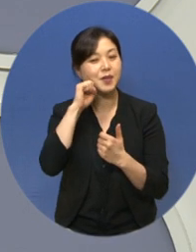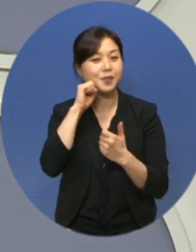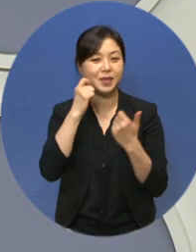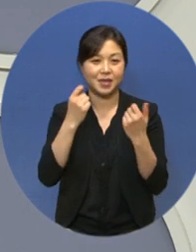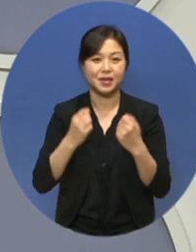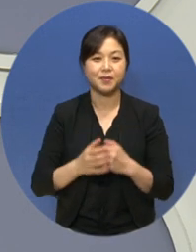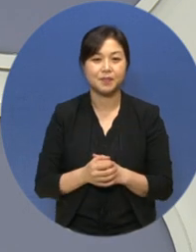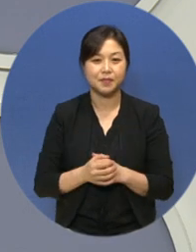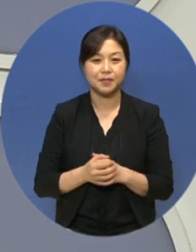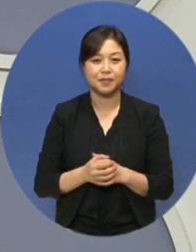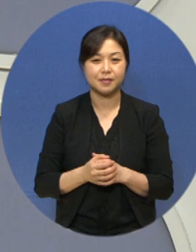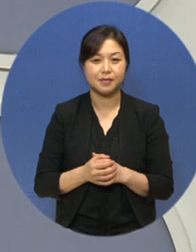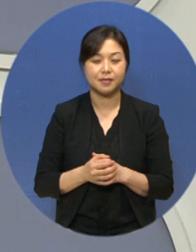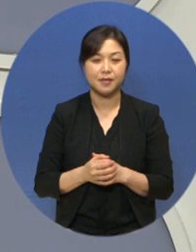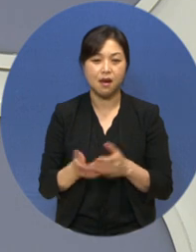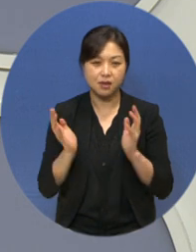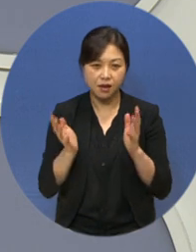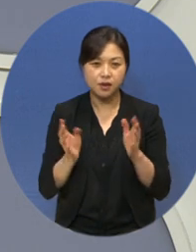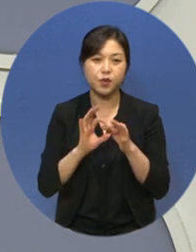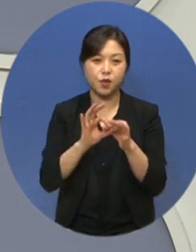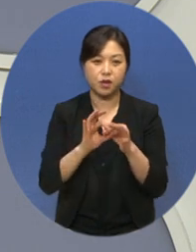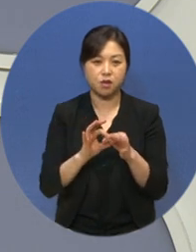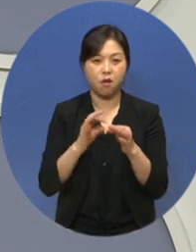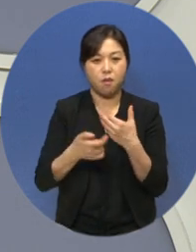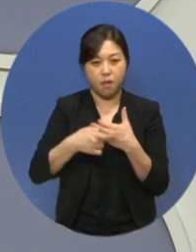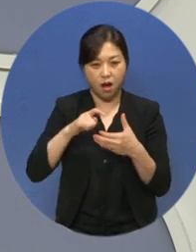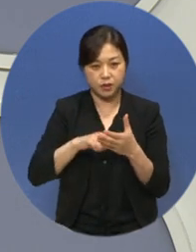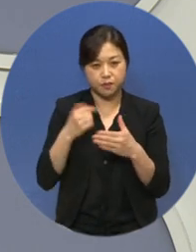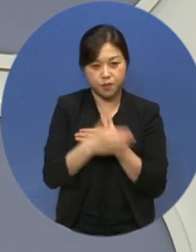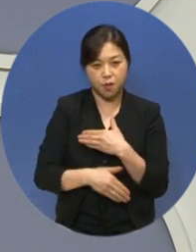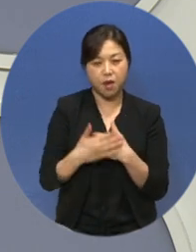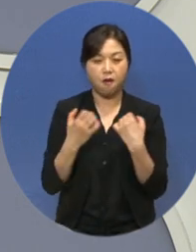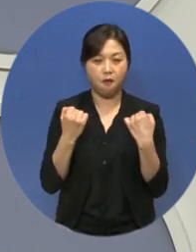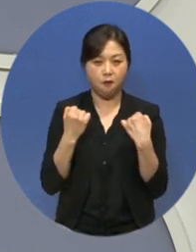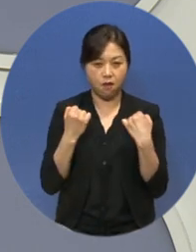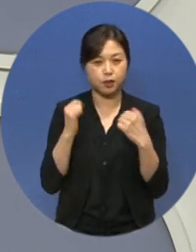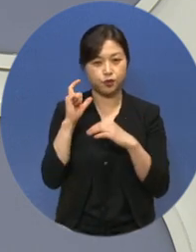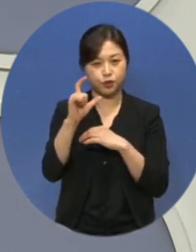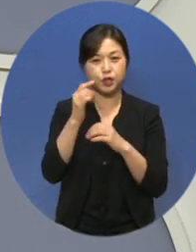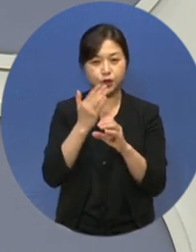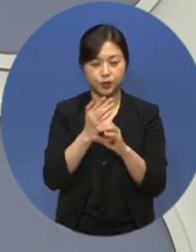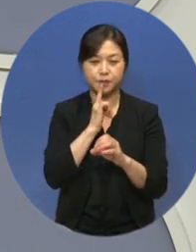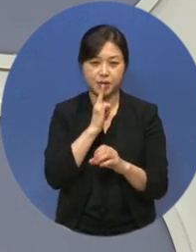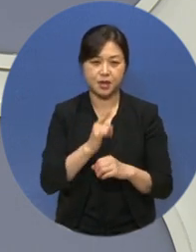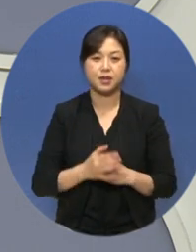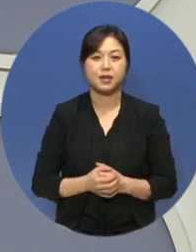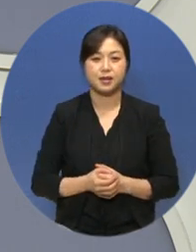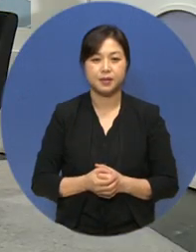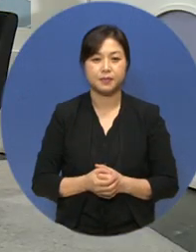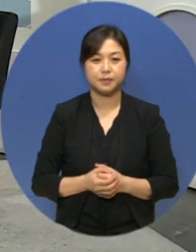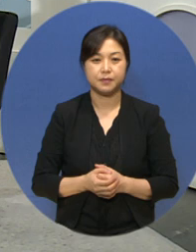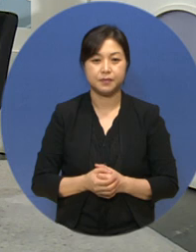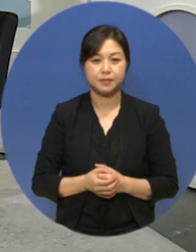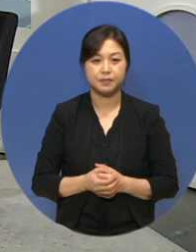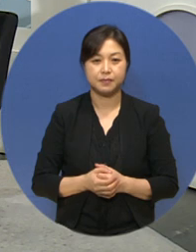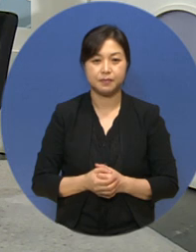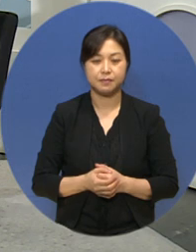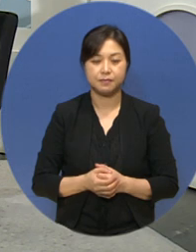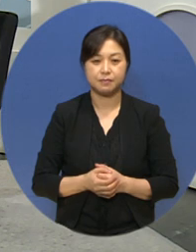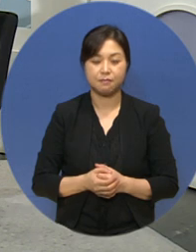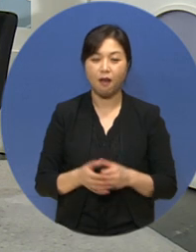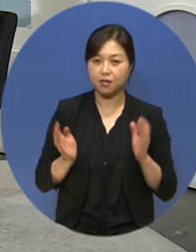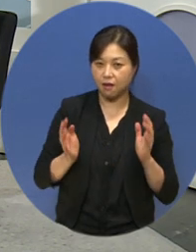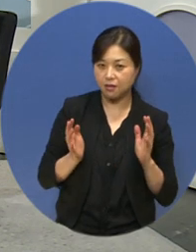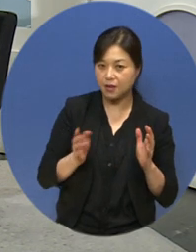드리고요 같은 달리기 를 통해서 뭔가 마음의 건강을 유지하겠다 말씀드립니다 지금 발리 길을